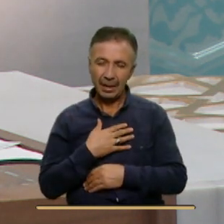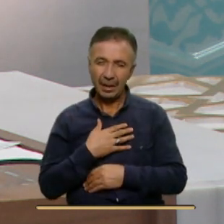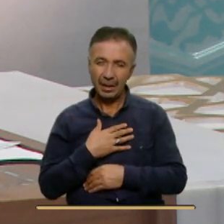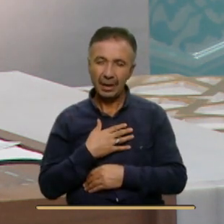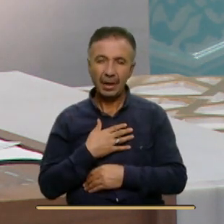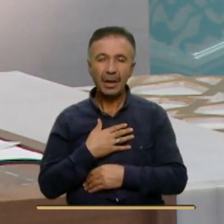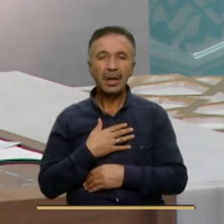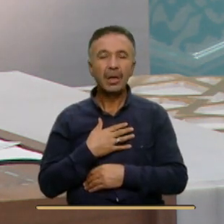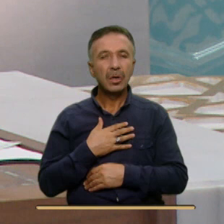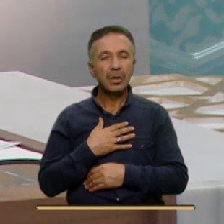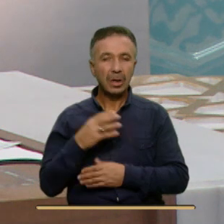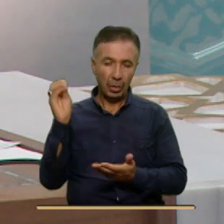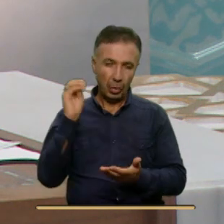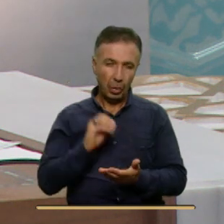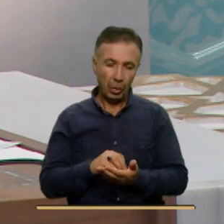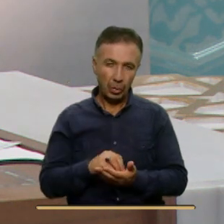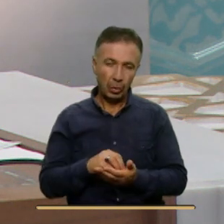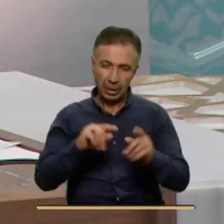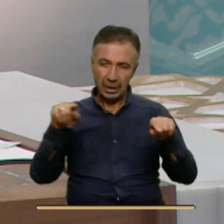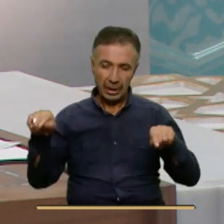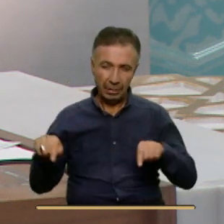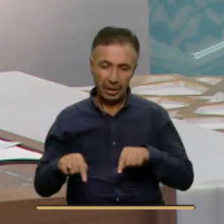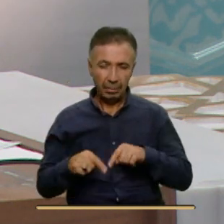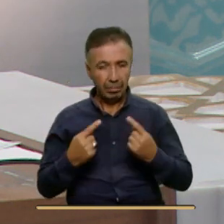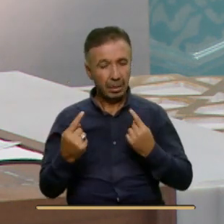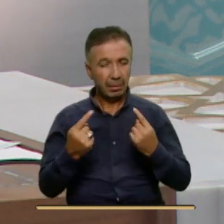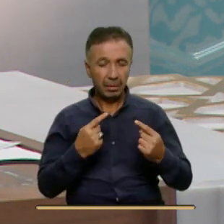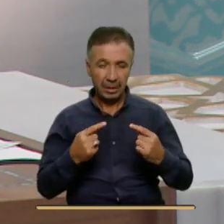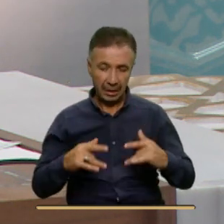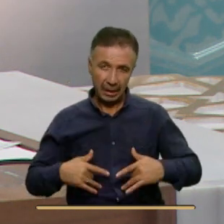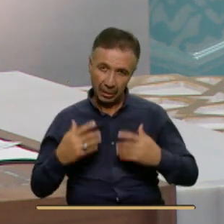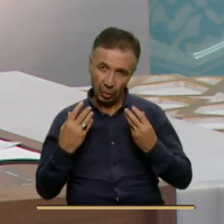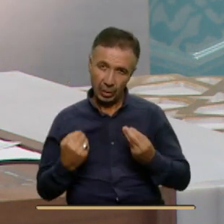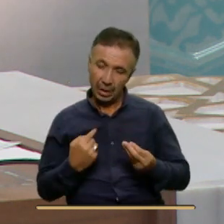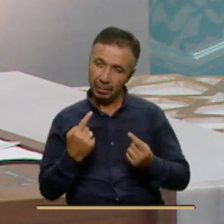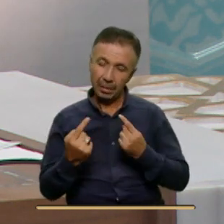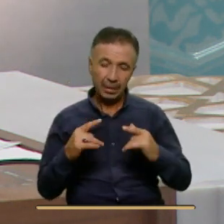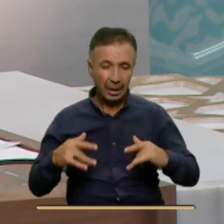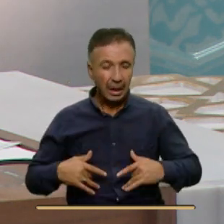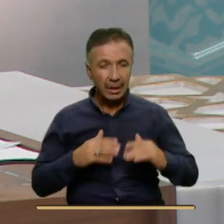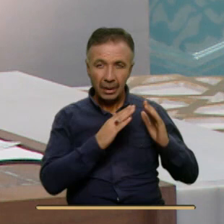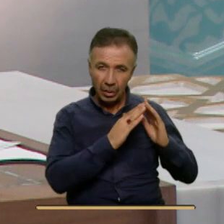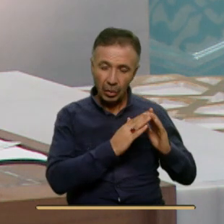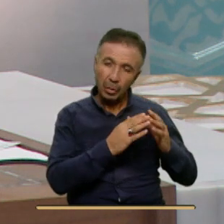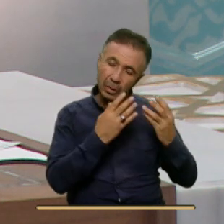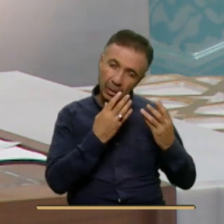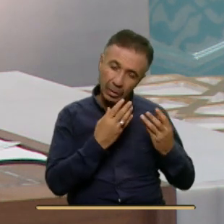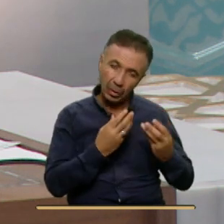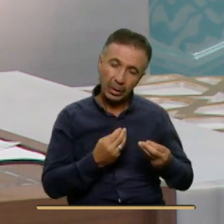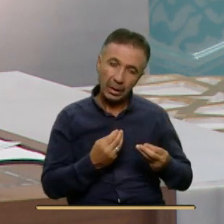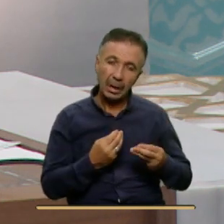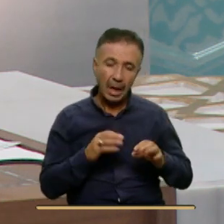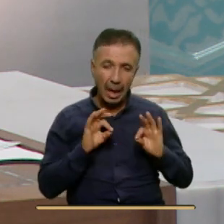çerçeveye oturtmayı, birbirimizden razı olarak, birbirimizden razı komşular olarak hem